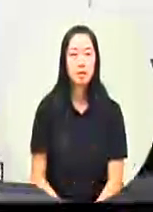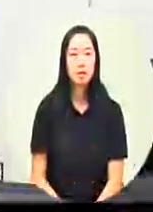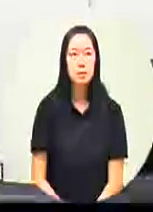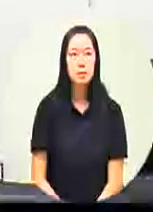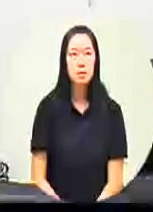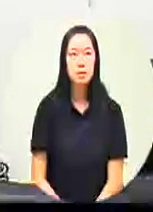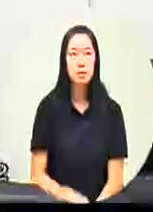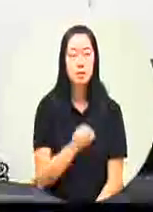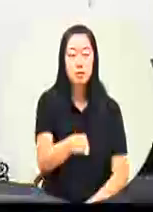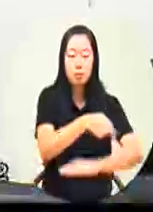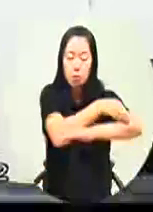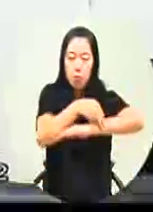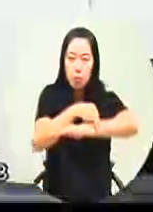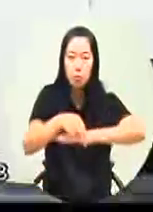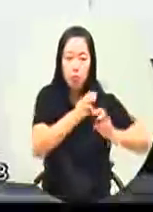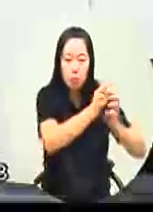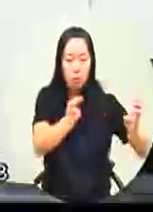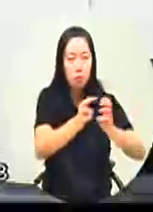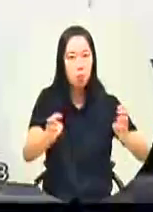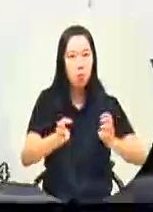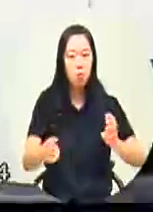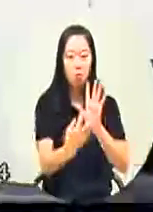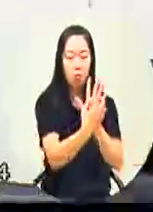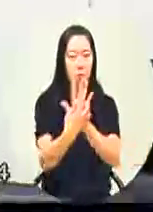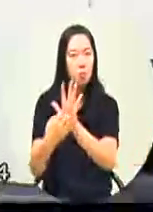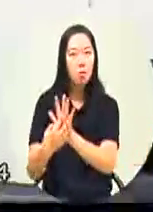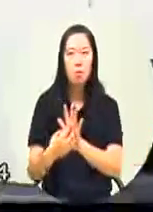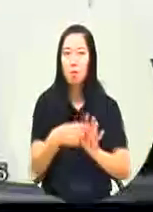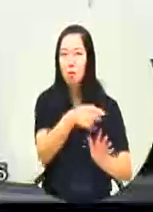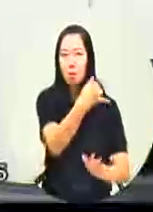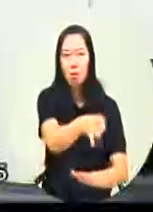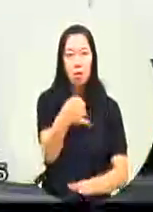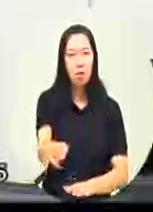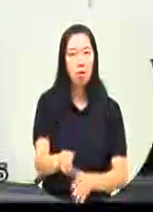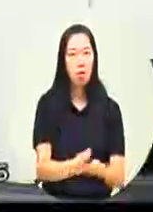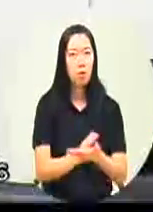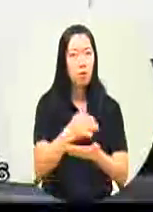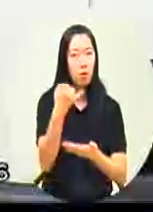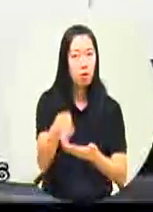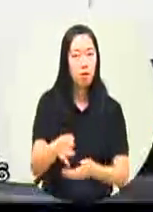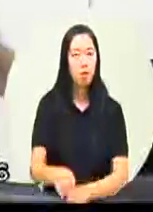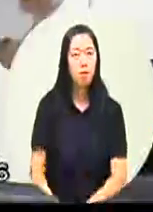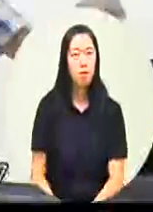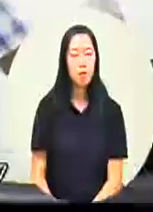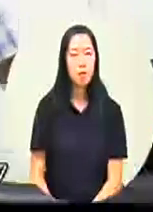哈标线哈标的这样标记标那样很糟糕，好，